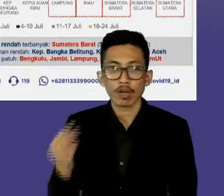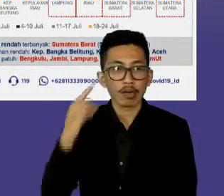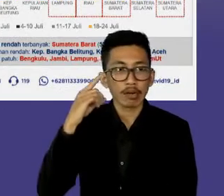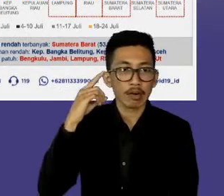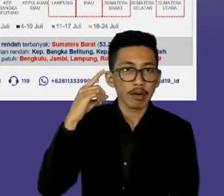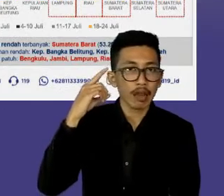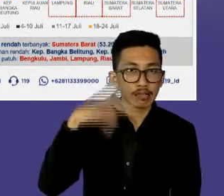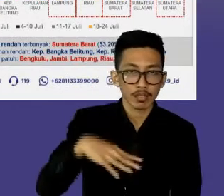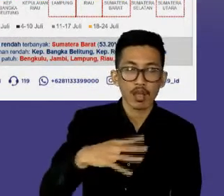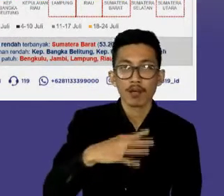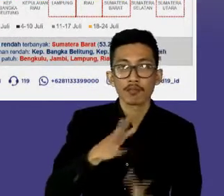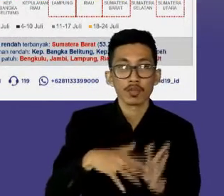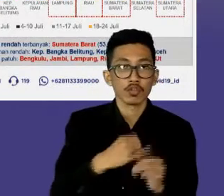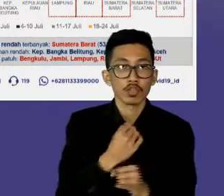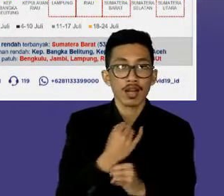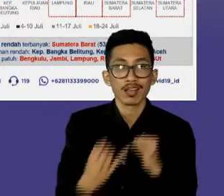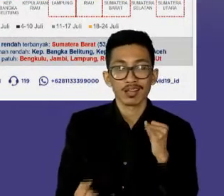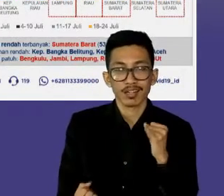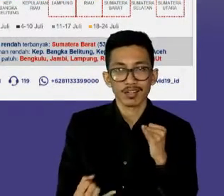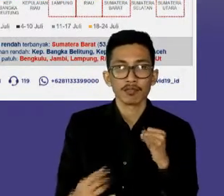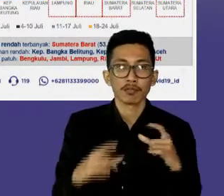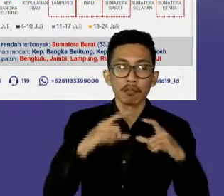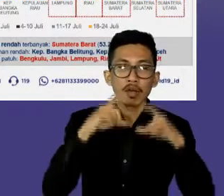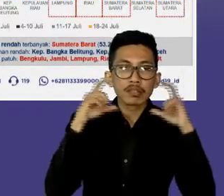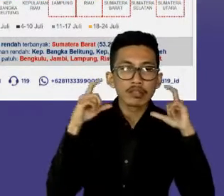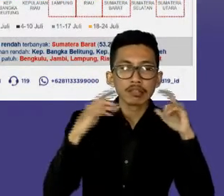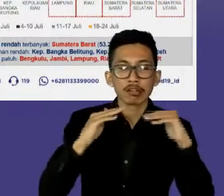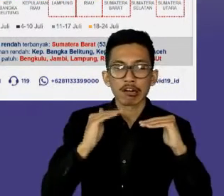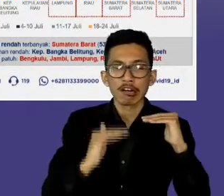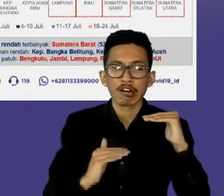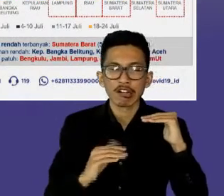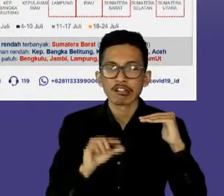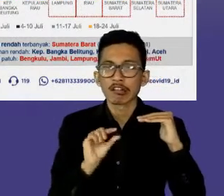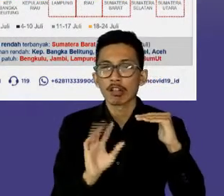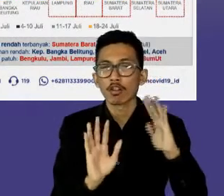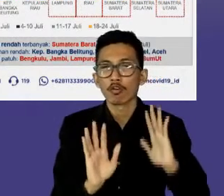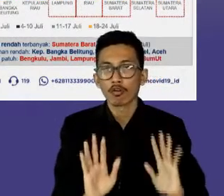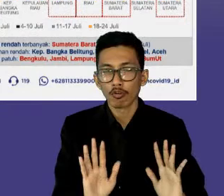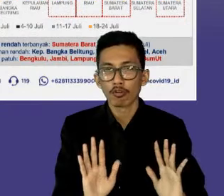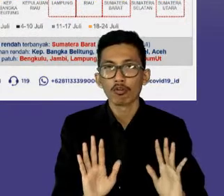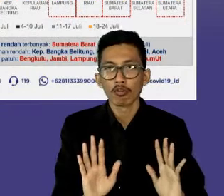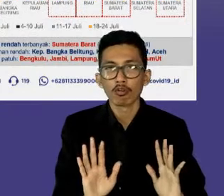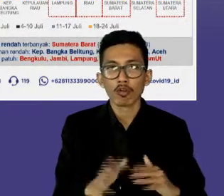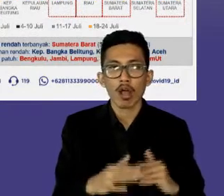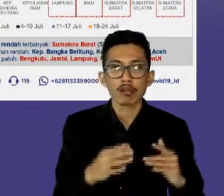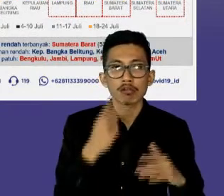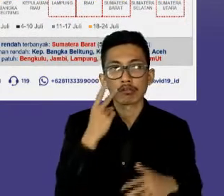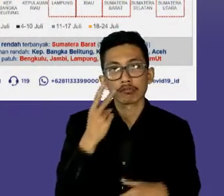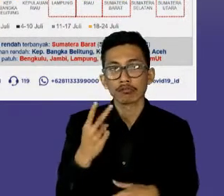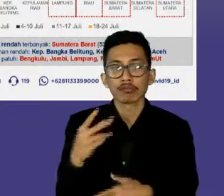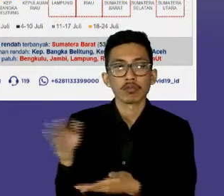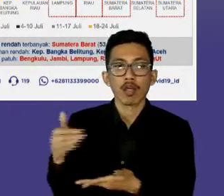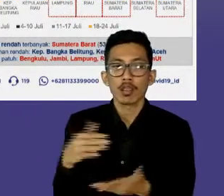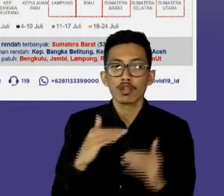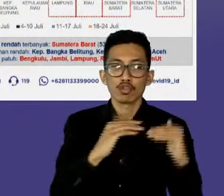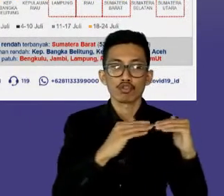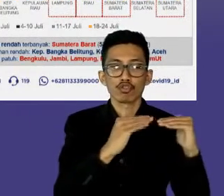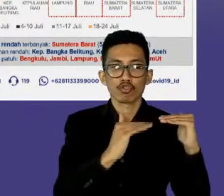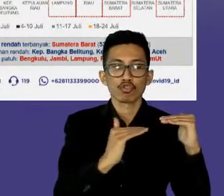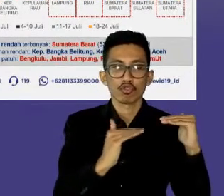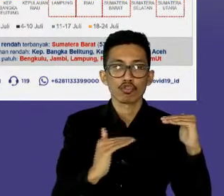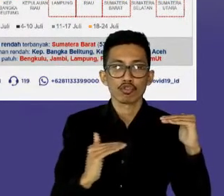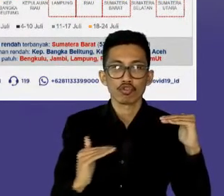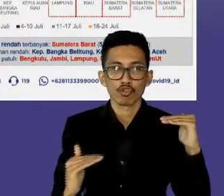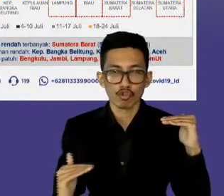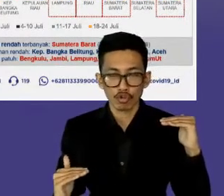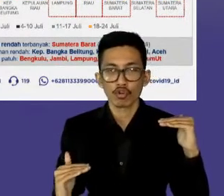pekan terakhir ini kepatuhan menggunakan maskernya rendah. Dan kita bisa lihat, kita pengen tadi turun-turun gitu ya, sebenarnya hampir semua turun,